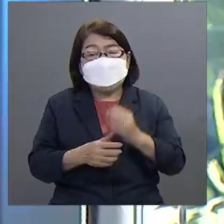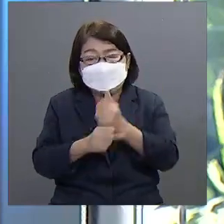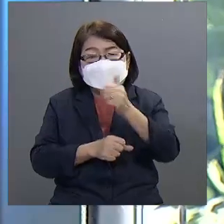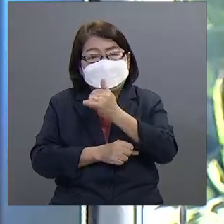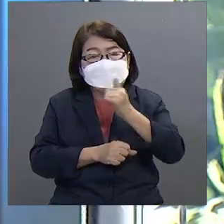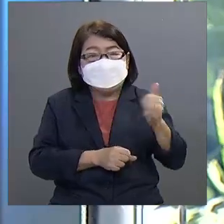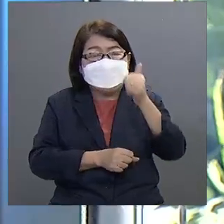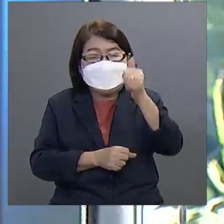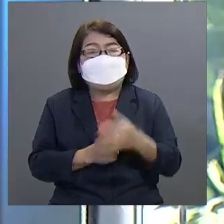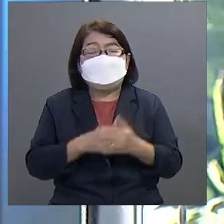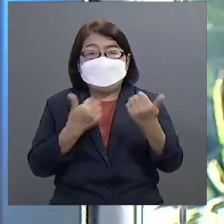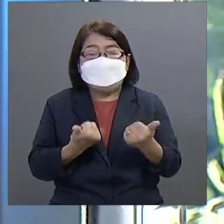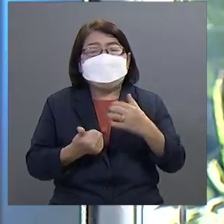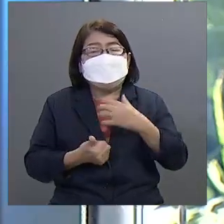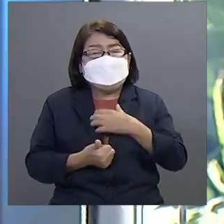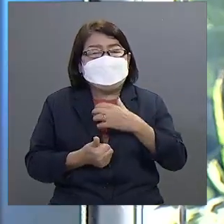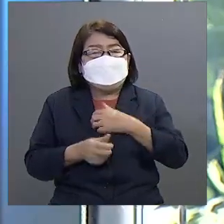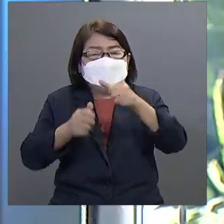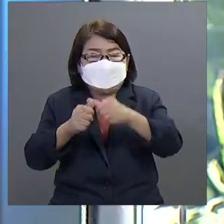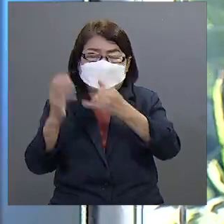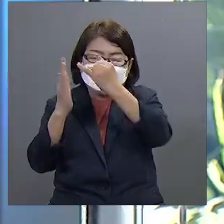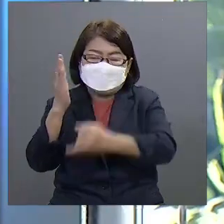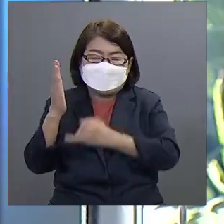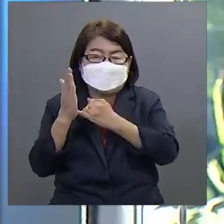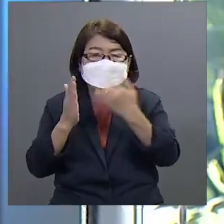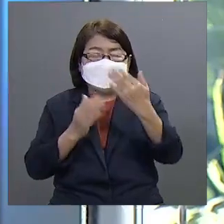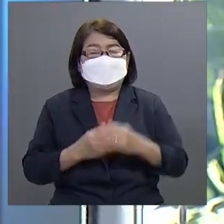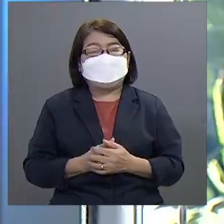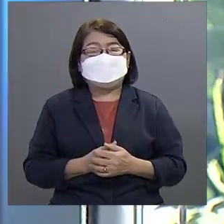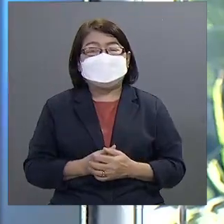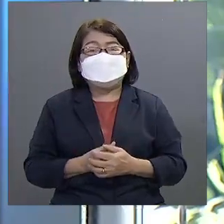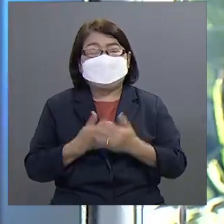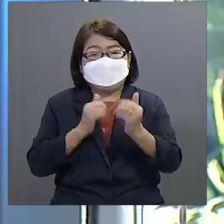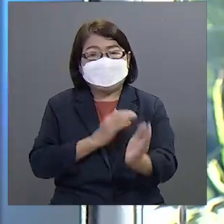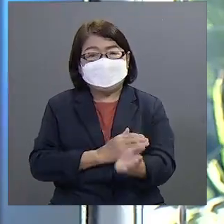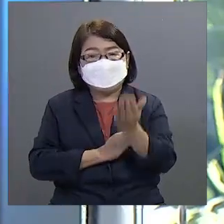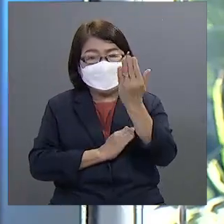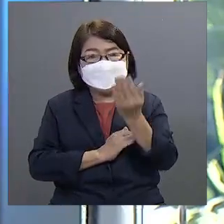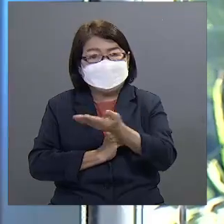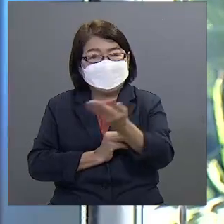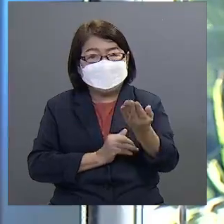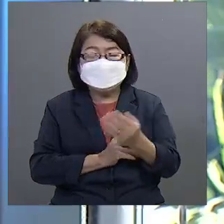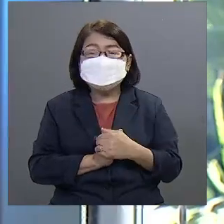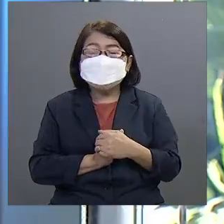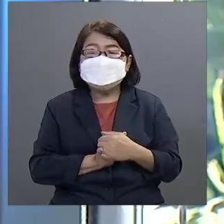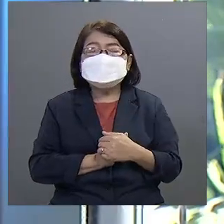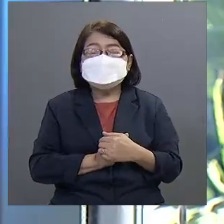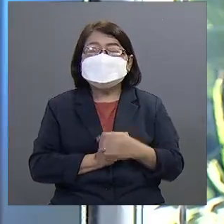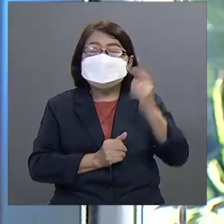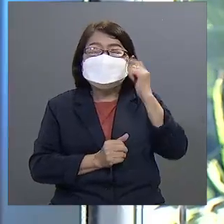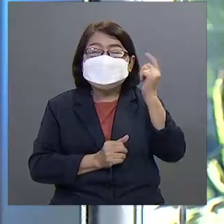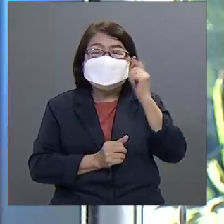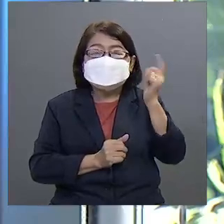ไปกอดเมืองไทยกันอีกสักครั้งหนึ่งนั่นเองค่ะดังนั้นเช้านี้จะชวนคุณผู้ชมมาร่วมพูดคุยกันนะคะว่าแล้วในช่วงครึ่งปีหลัง